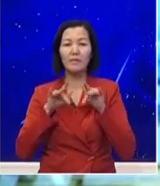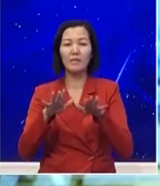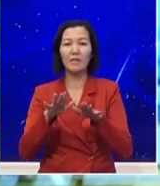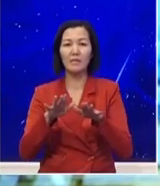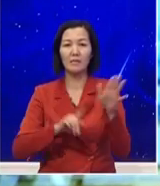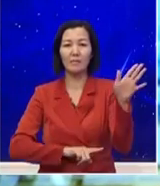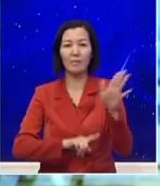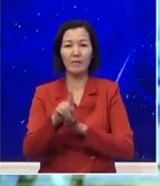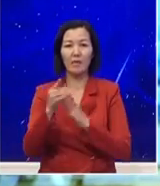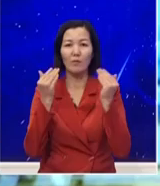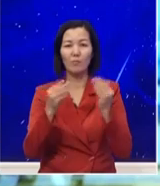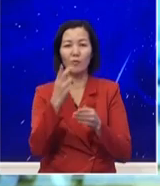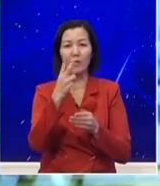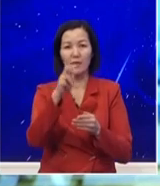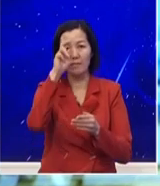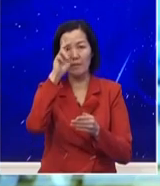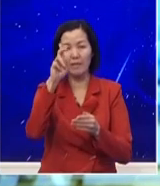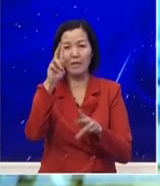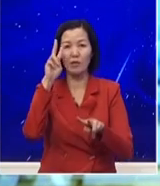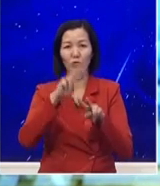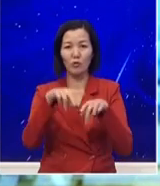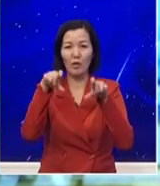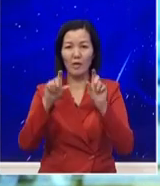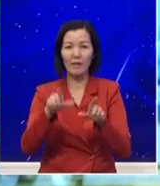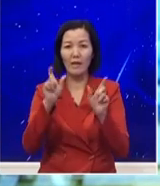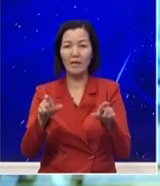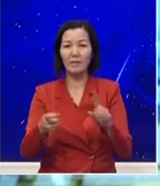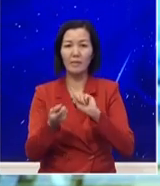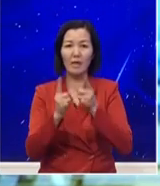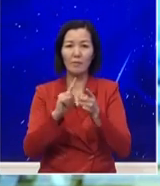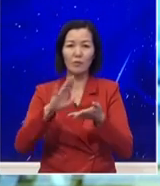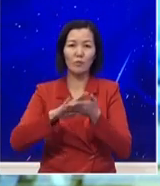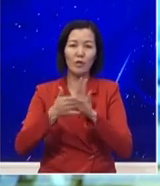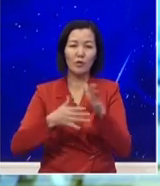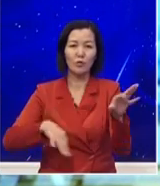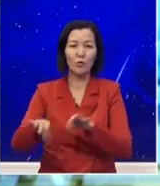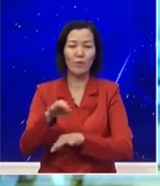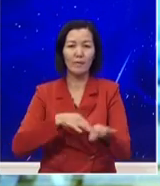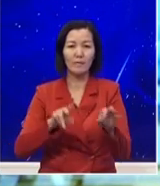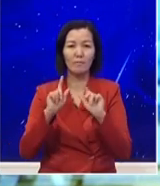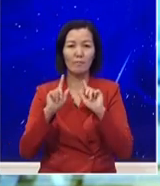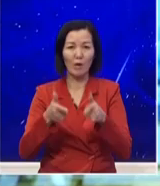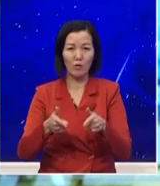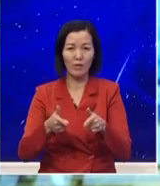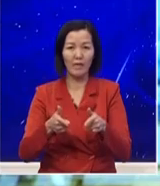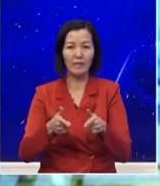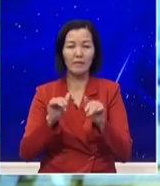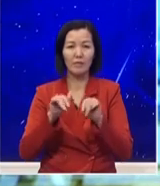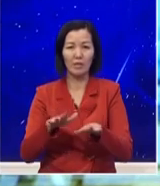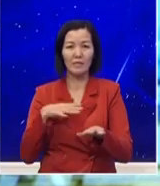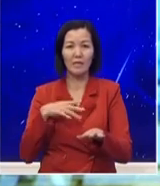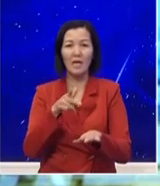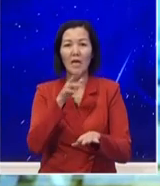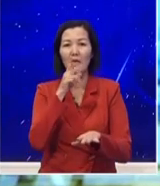парламент мәжілісі екі ел арасында сотталған азаматтарды алмасу туралы шарт жобасын мақұлдады. Демек, Корея соты